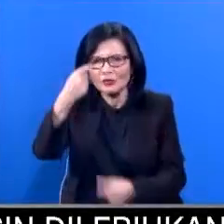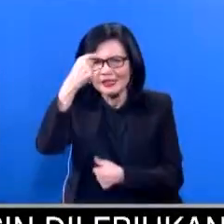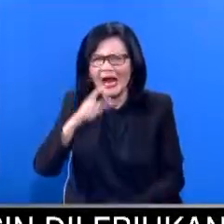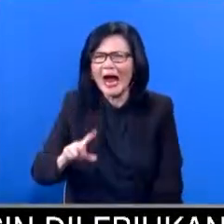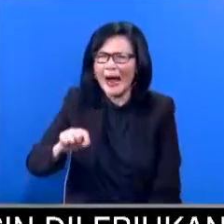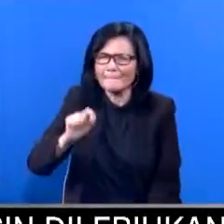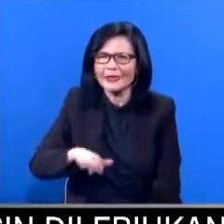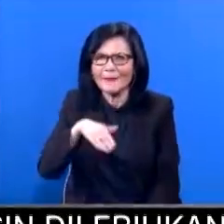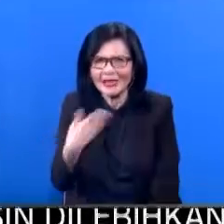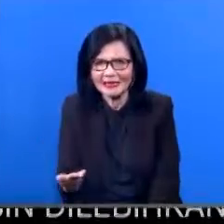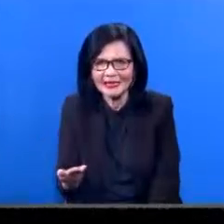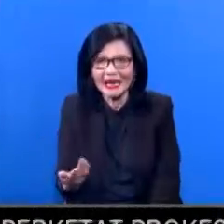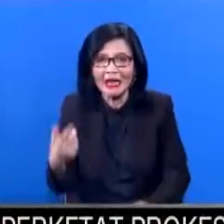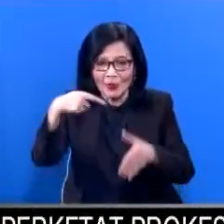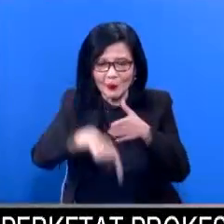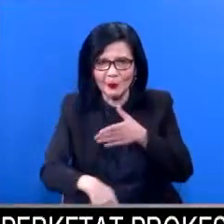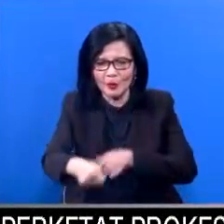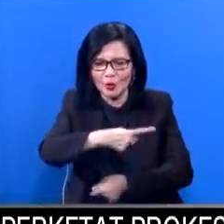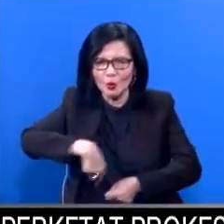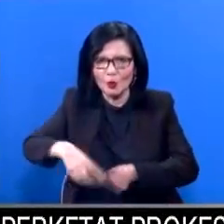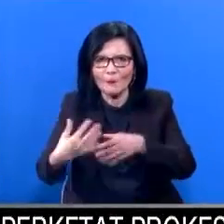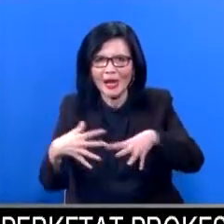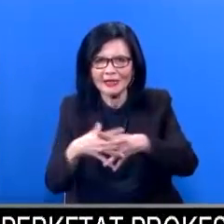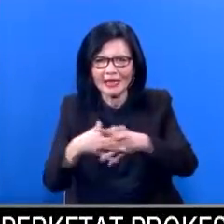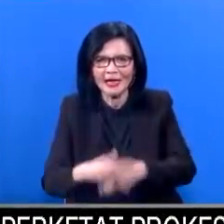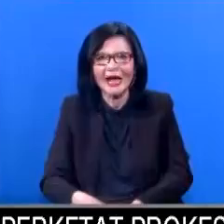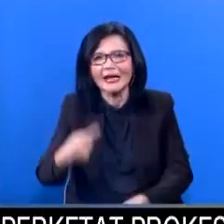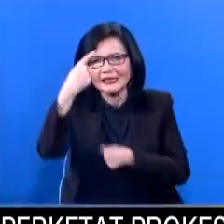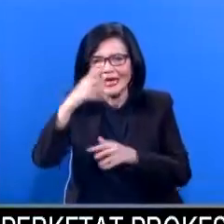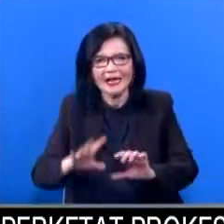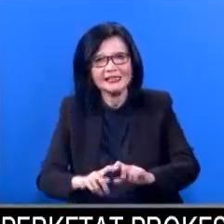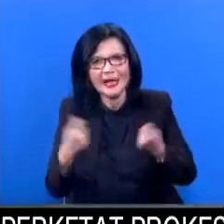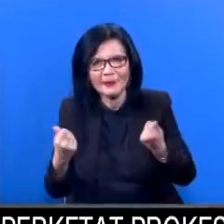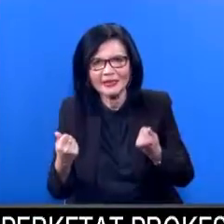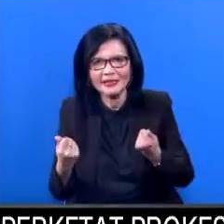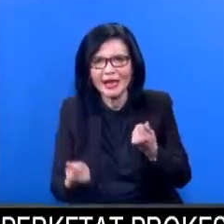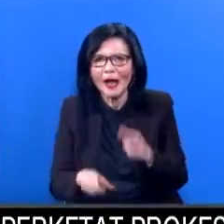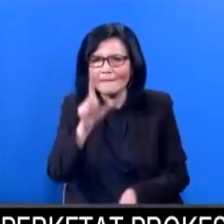tewas setelah terjatuh ke dalam lubang galian tanah. Tersangka selamat setelah sejumlah pekerja